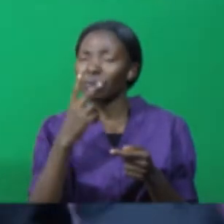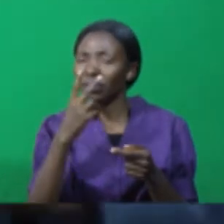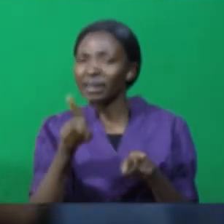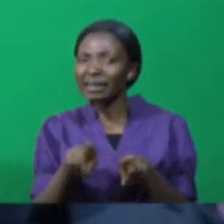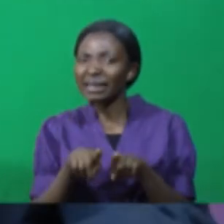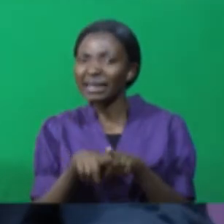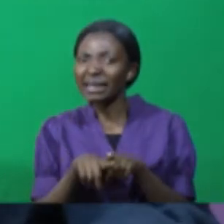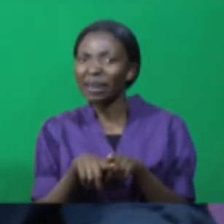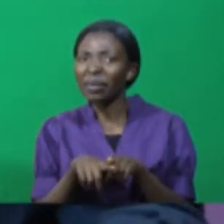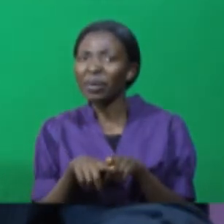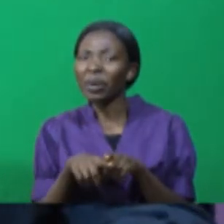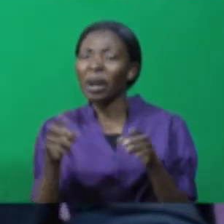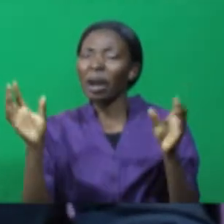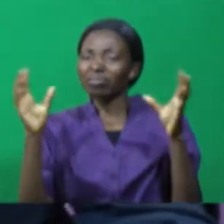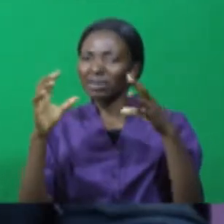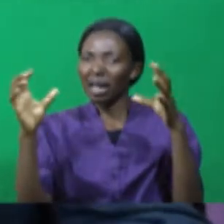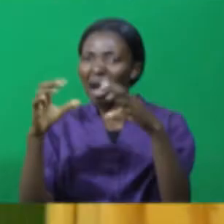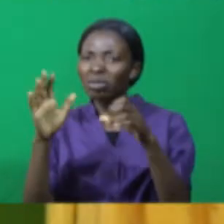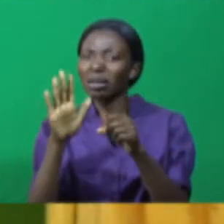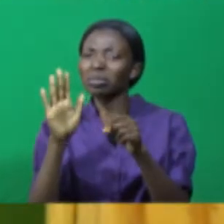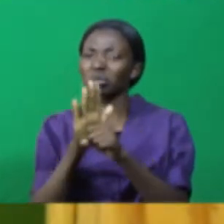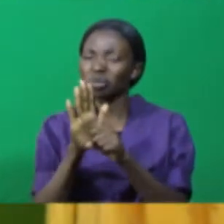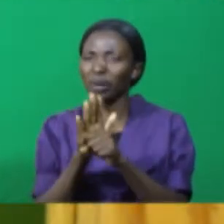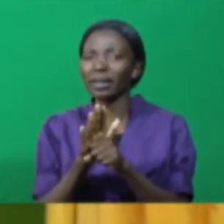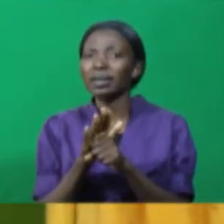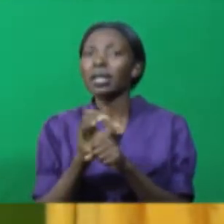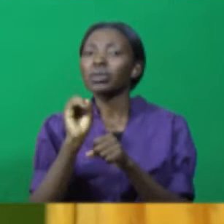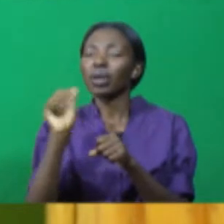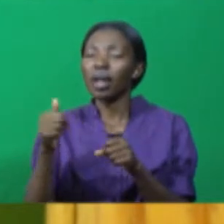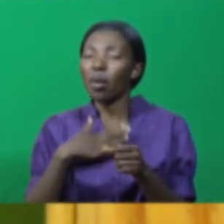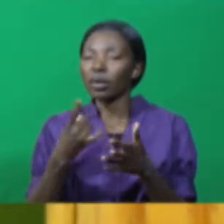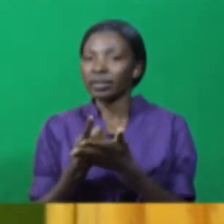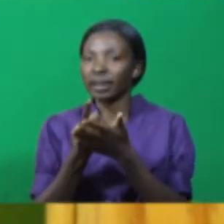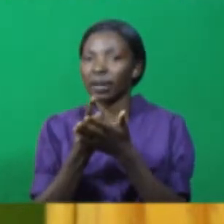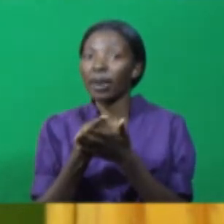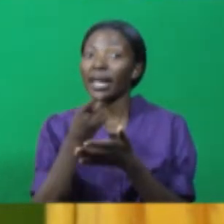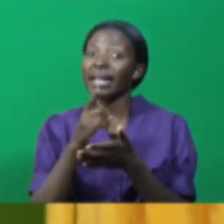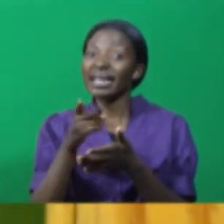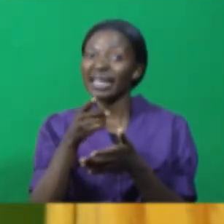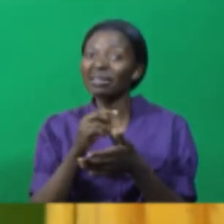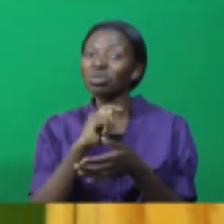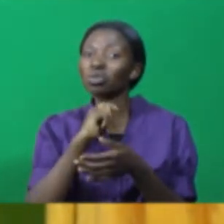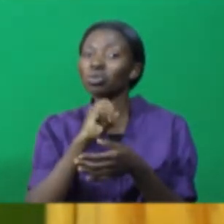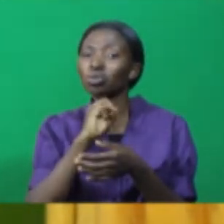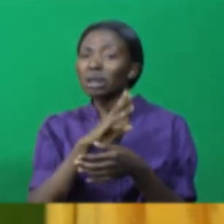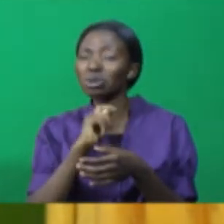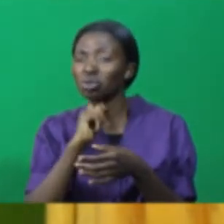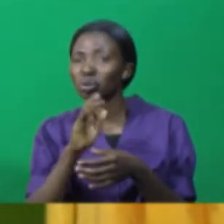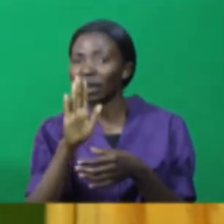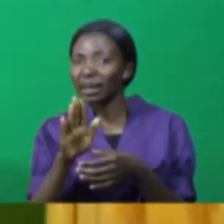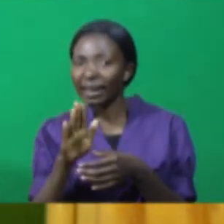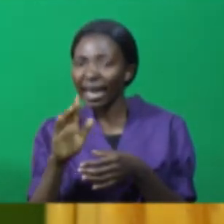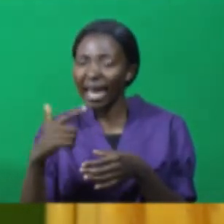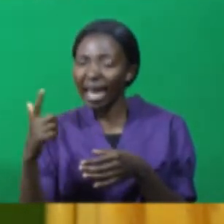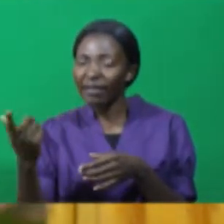zvinonzi makatokombwa kunge kuchengetedza. Aiwe bomira iyi. Ndibatsire nyaya idzi dziri pa fair here pastor. Pariyewo chaipo